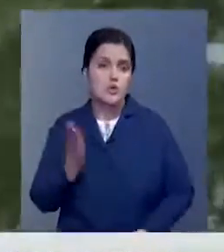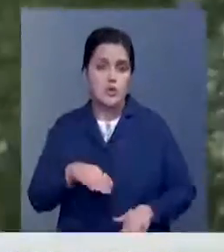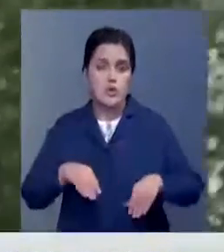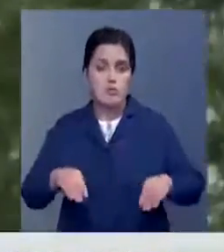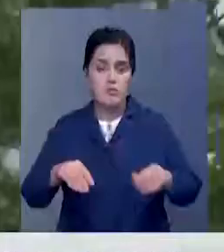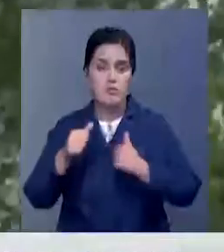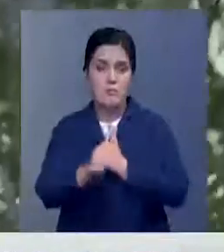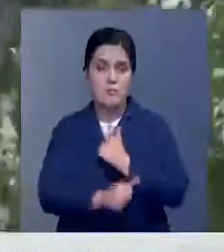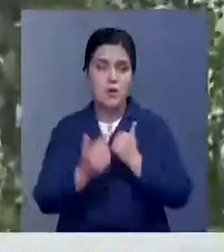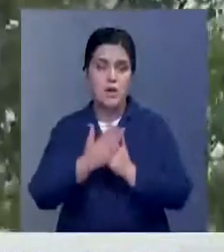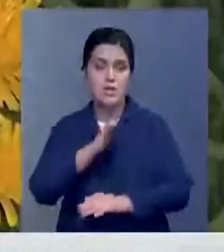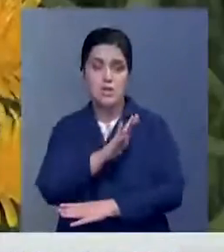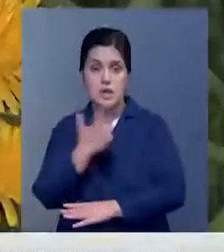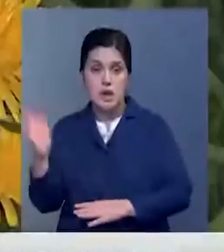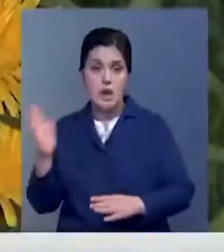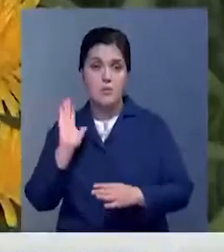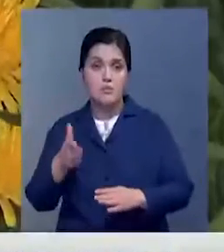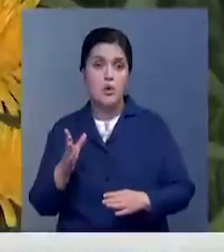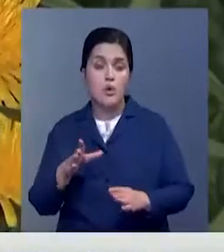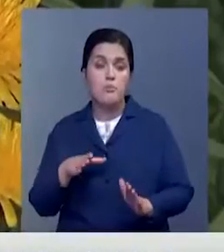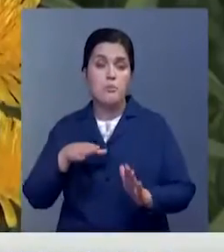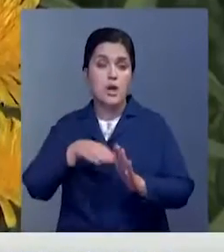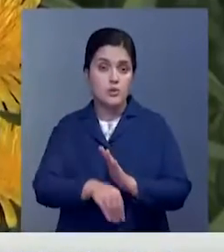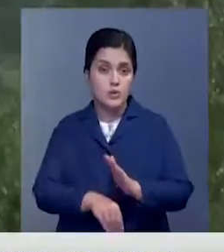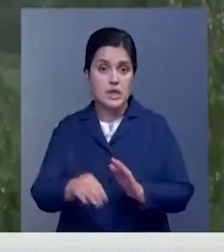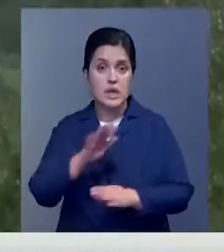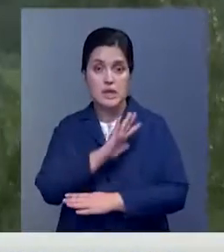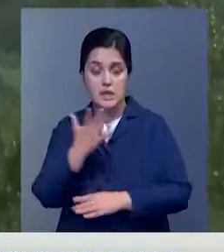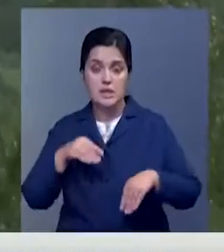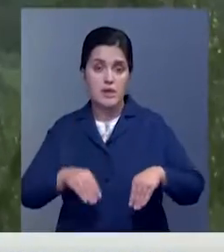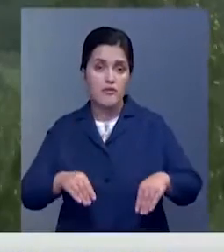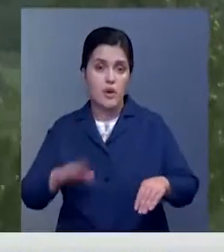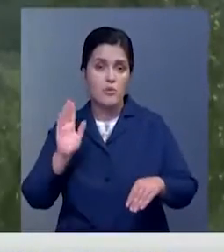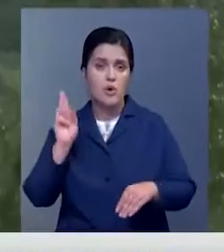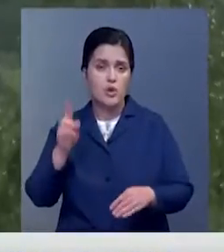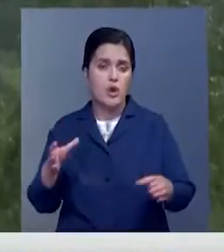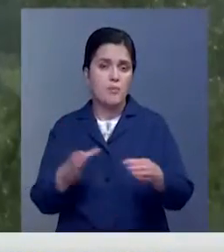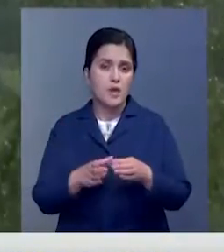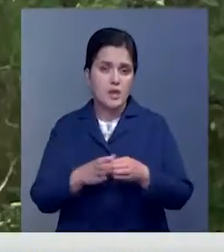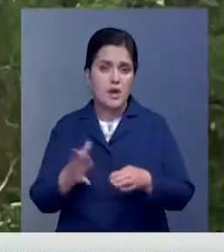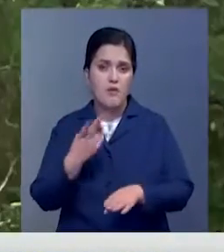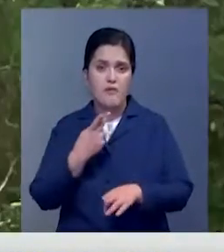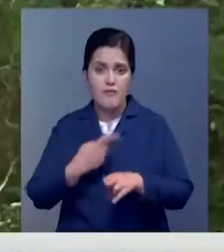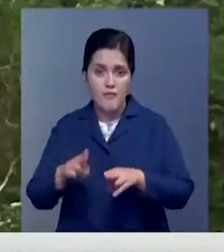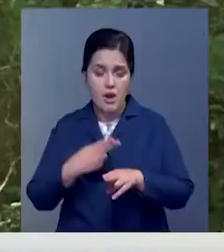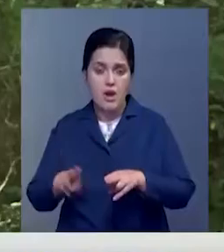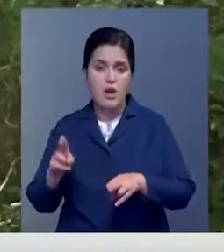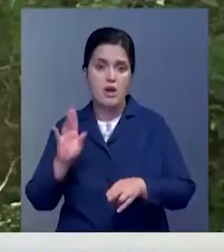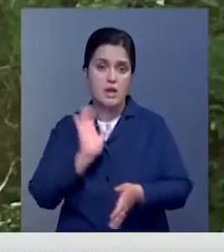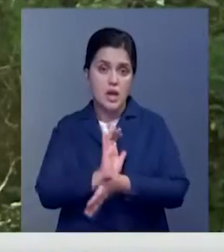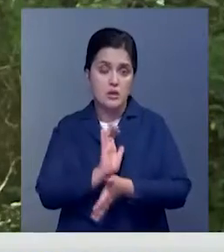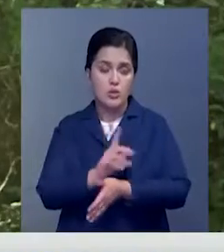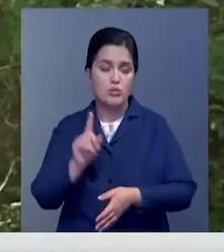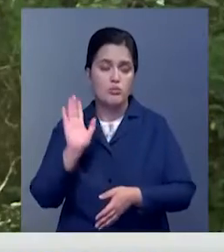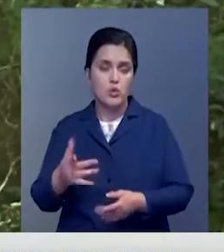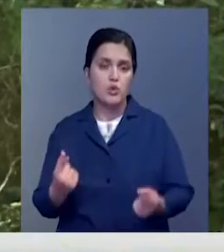посадочного материала. Впрочем, подключать к лесоводству планируют и предприятия загрязнители окружающей среды. Каждая крупная